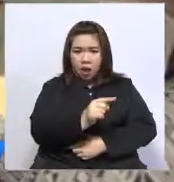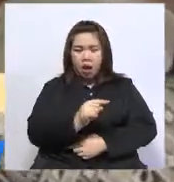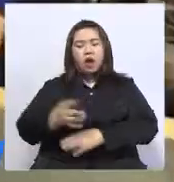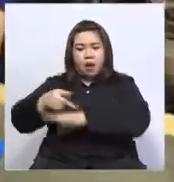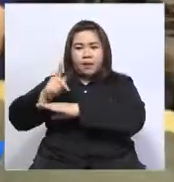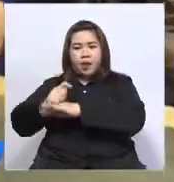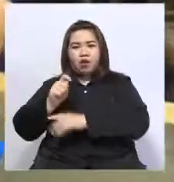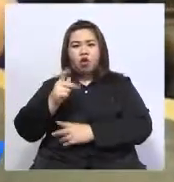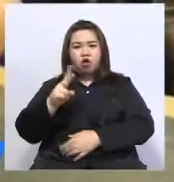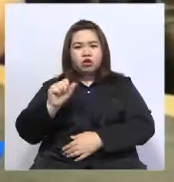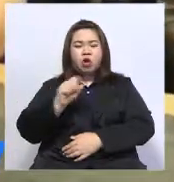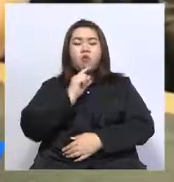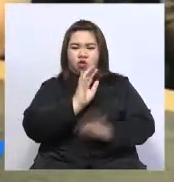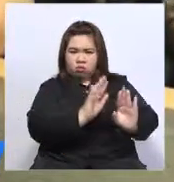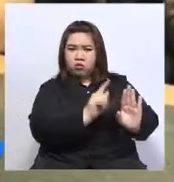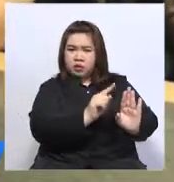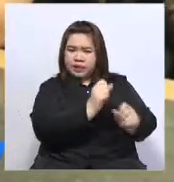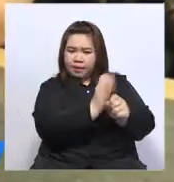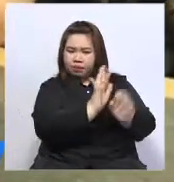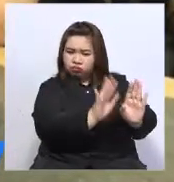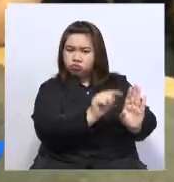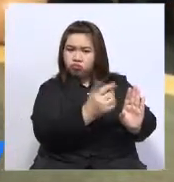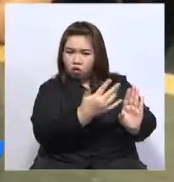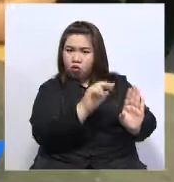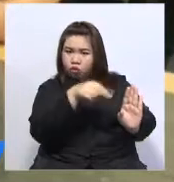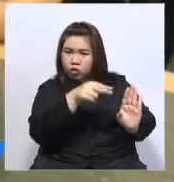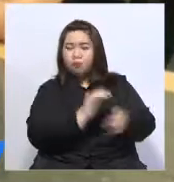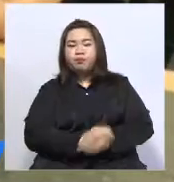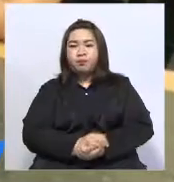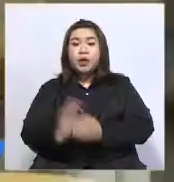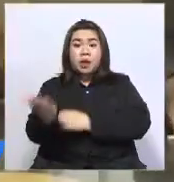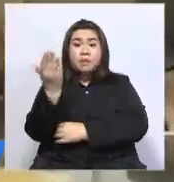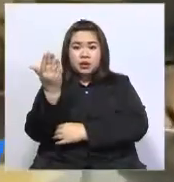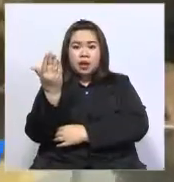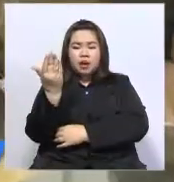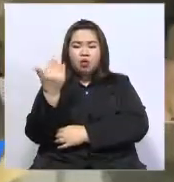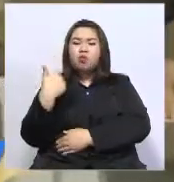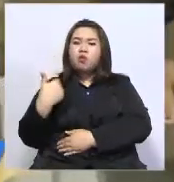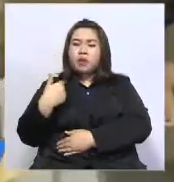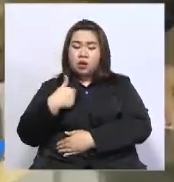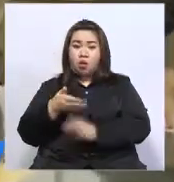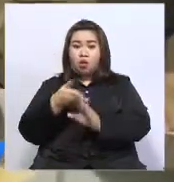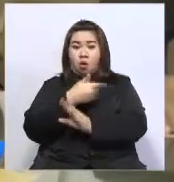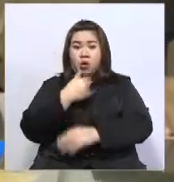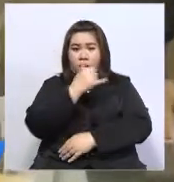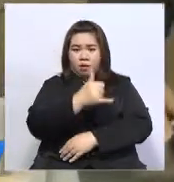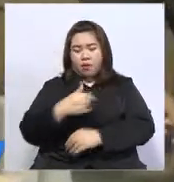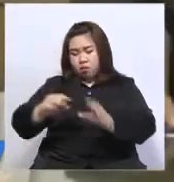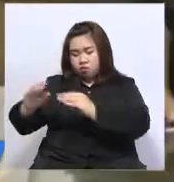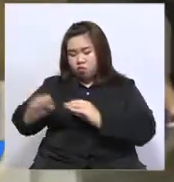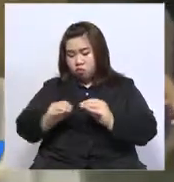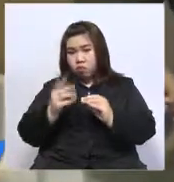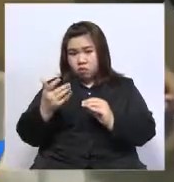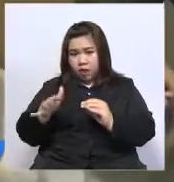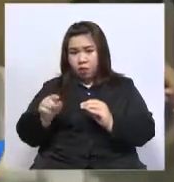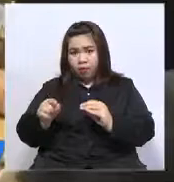ส.ก็สั่งอายัดไว้ด้วยในขณะที่เมื่อช่วงเช้าที่ผ่านมานะครับก่อนที่เราจะเข้าพื้นที่ก็มีการประชุมกลุ่มย่อย